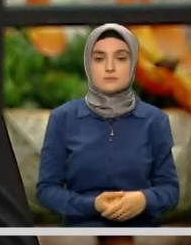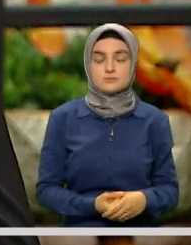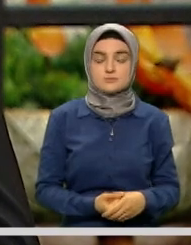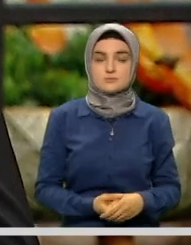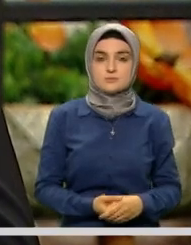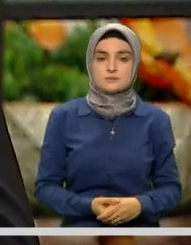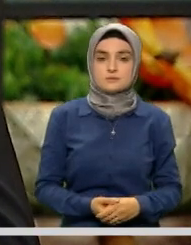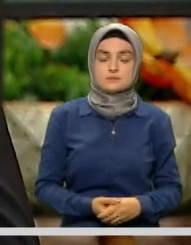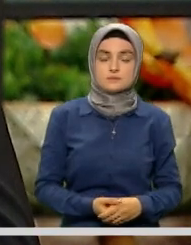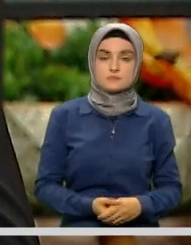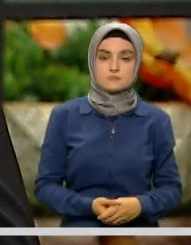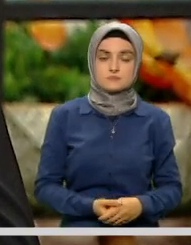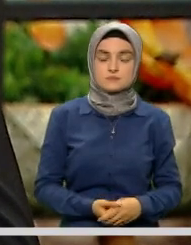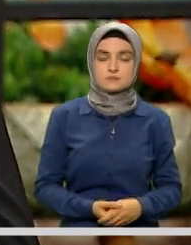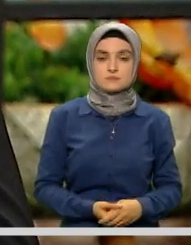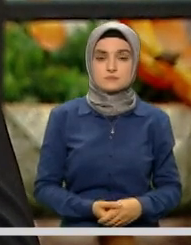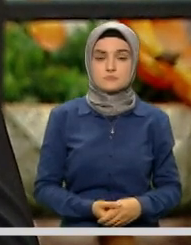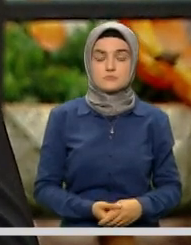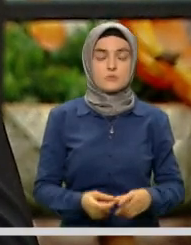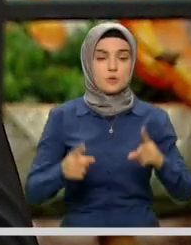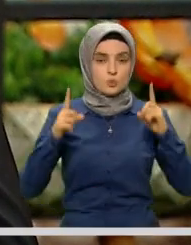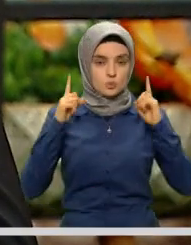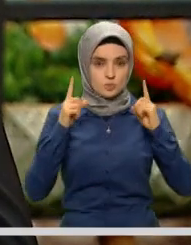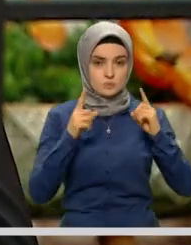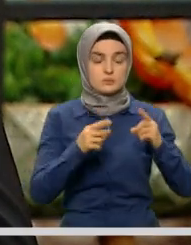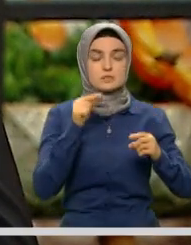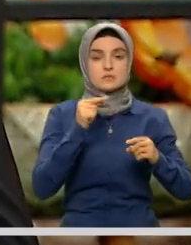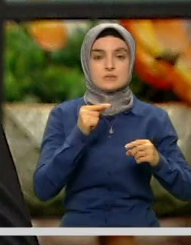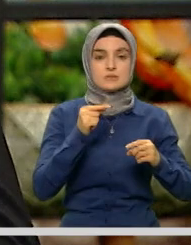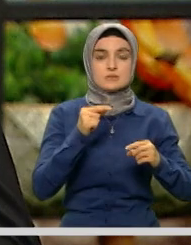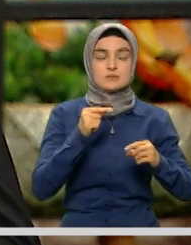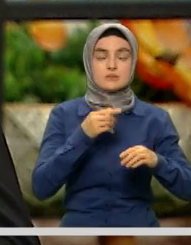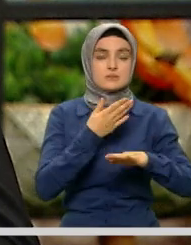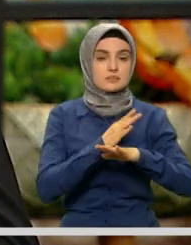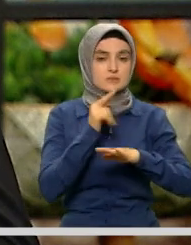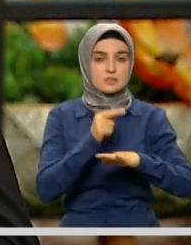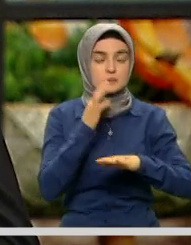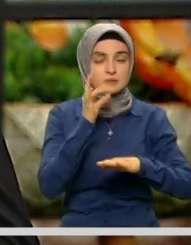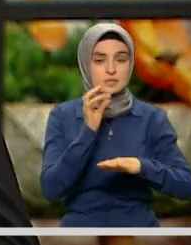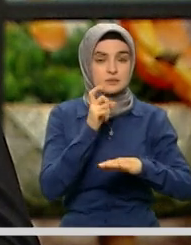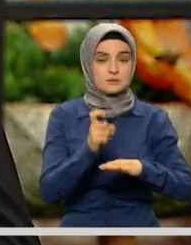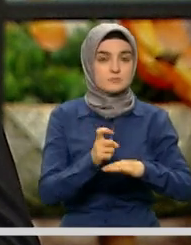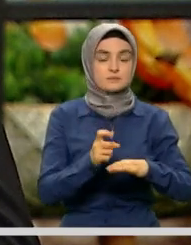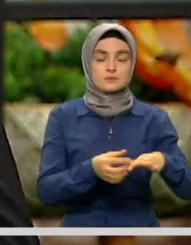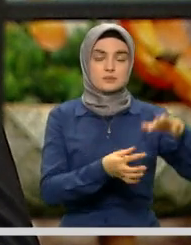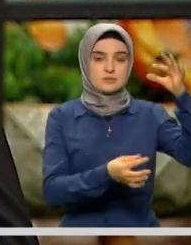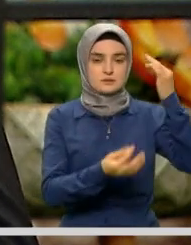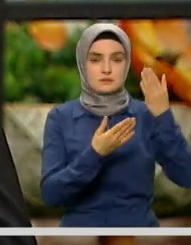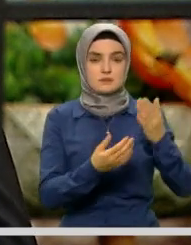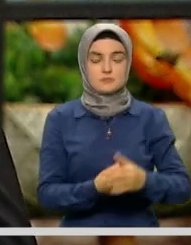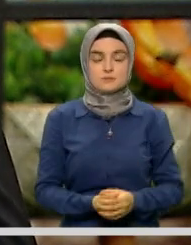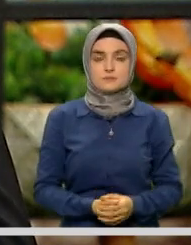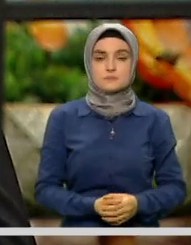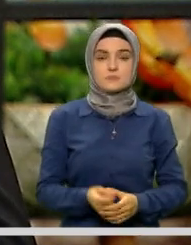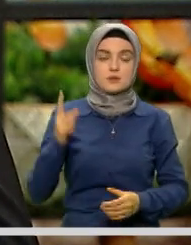çıkartıyorlar. Esasında tevbenin öznesi insan, yani günahın öznesi de insan olduğu gibi. Çünkü Allah-u Teala